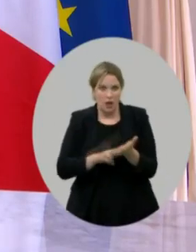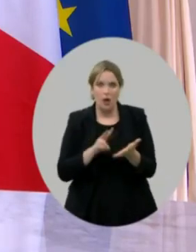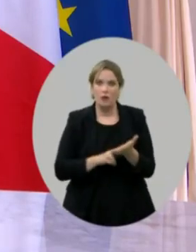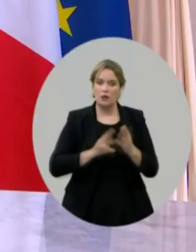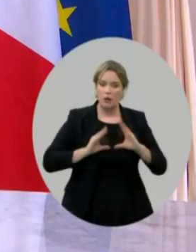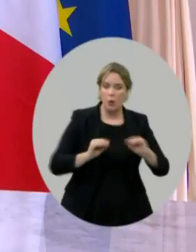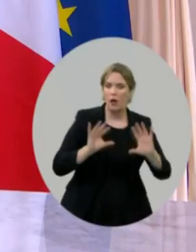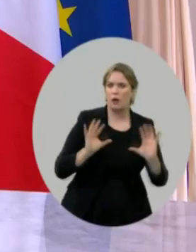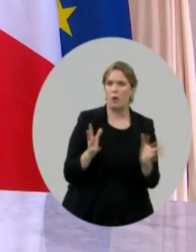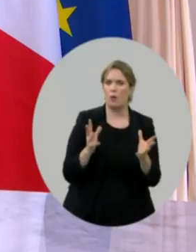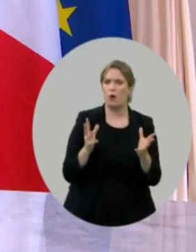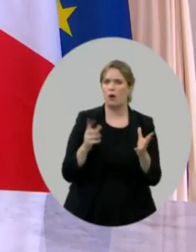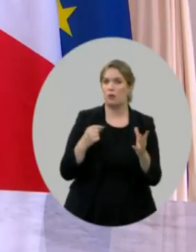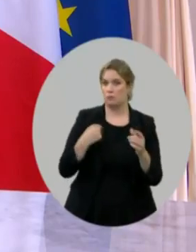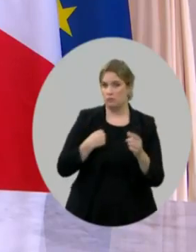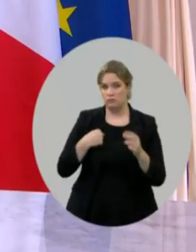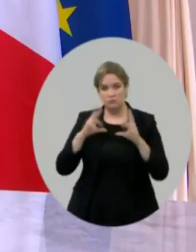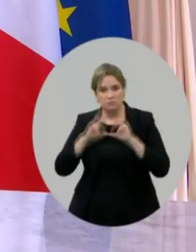celle-ci.